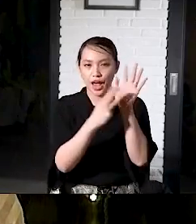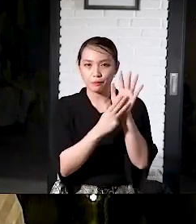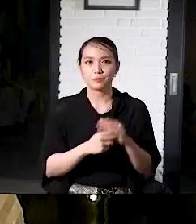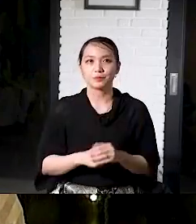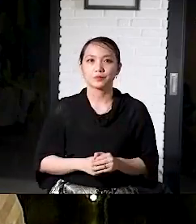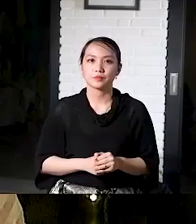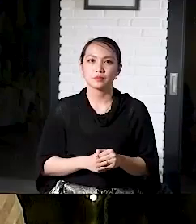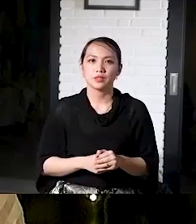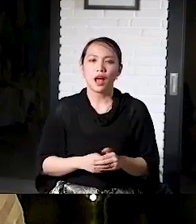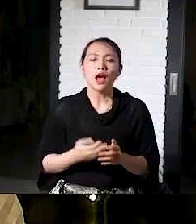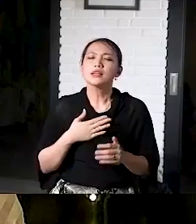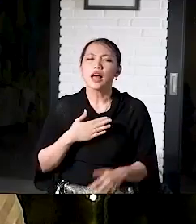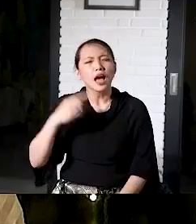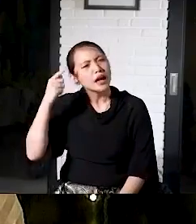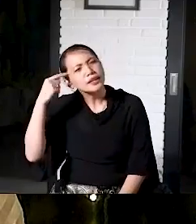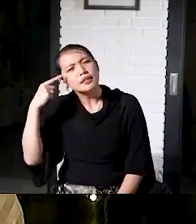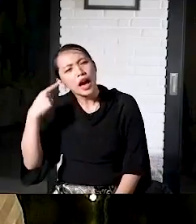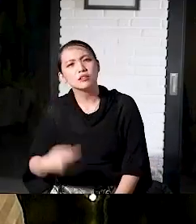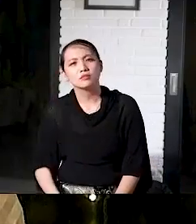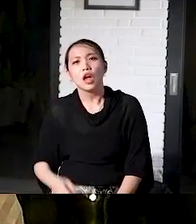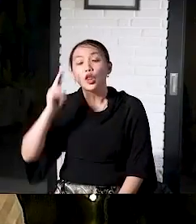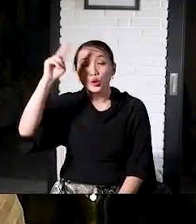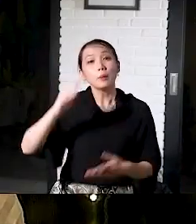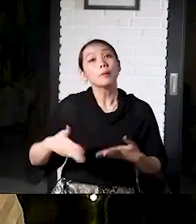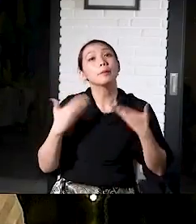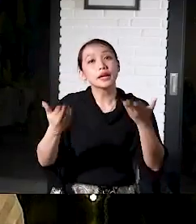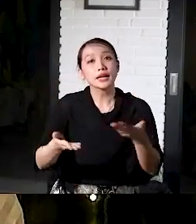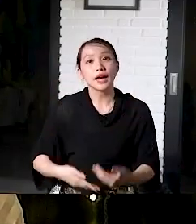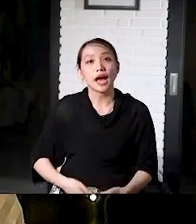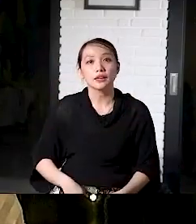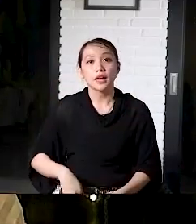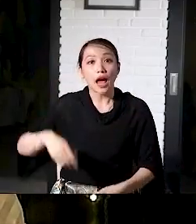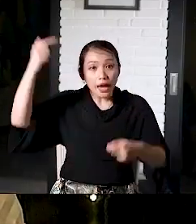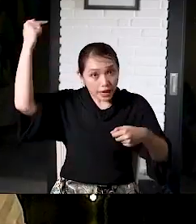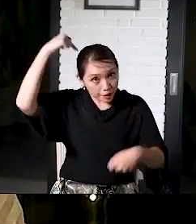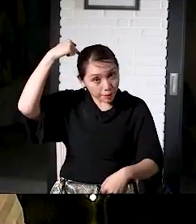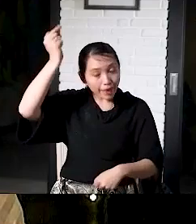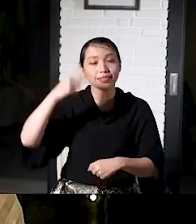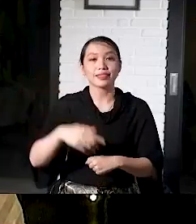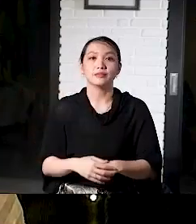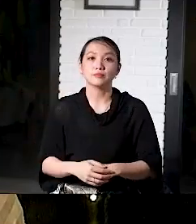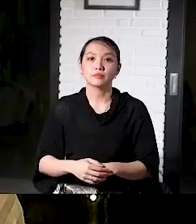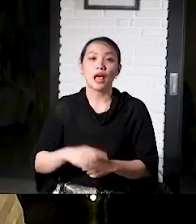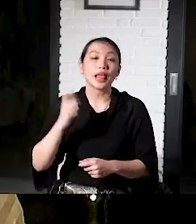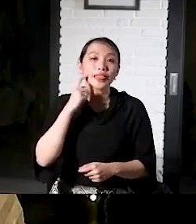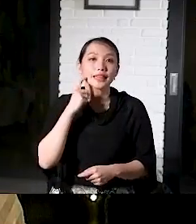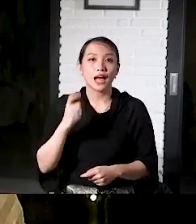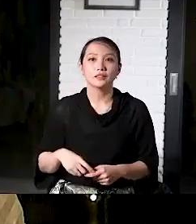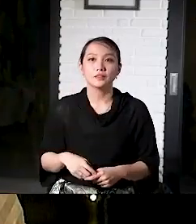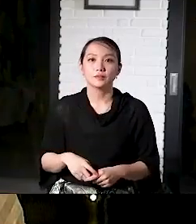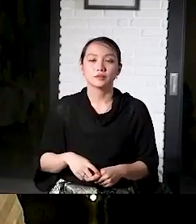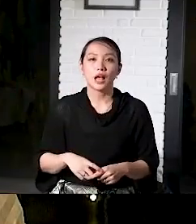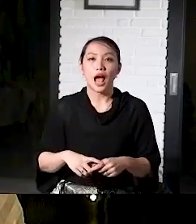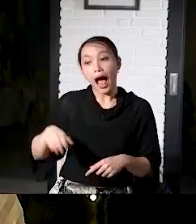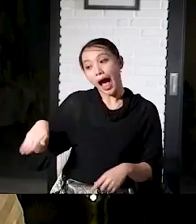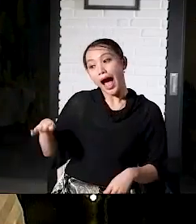itu juga Tuhan itu memberikan pengertian dan pewahyuan mengenai Son of the Vision. Inilah lagu